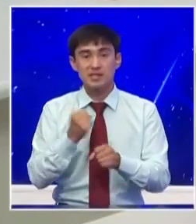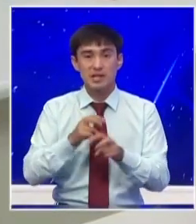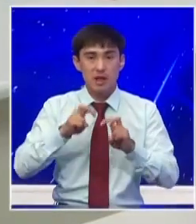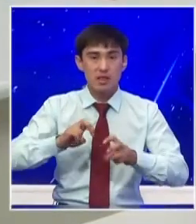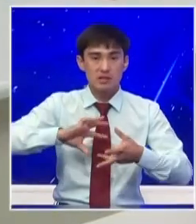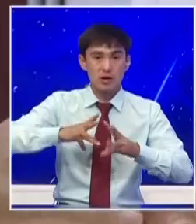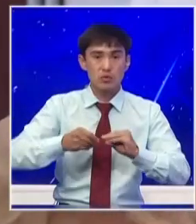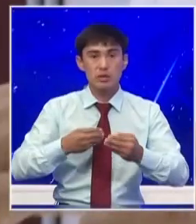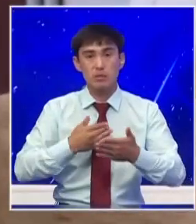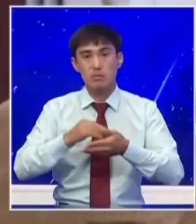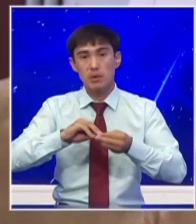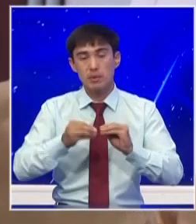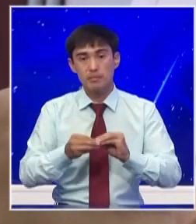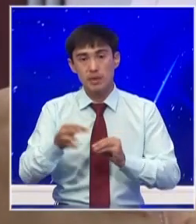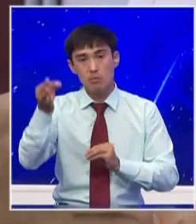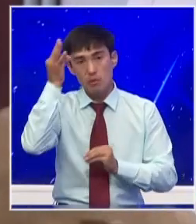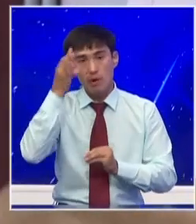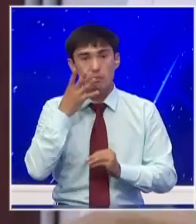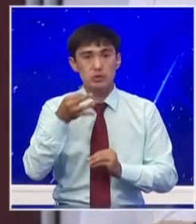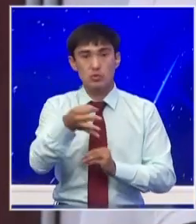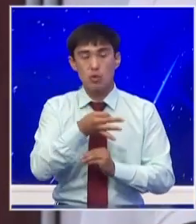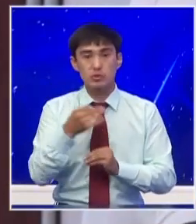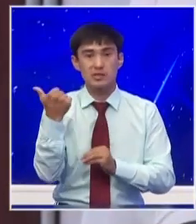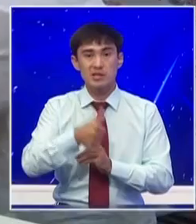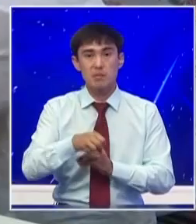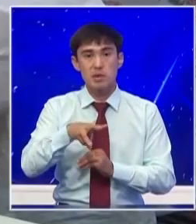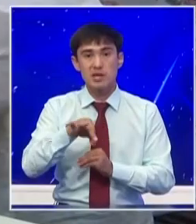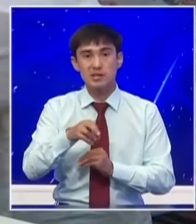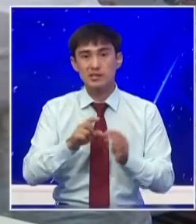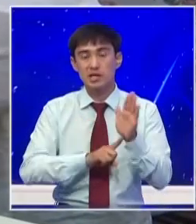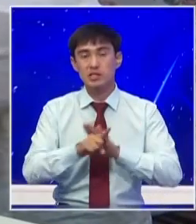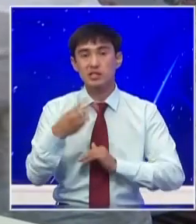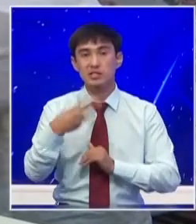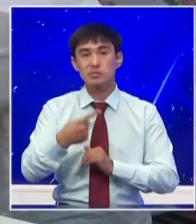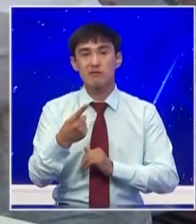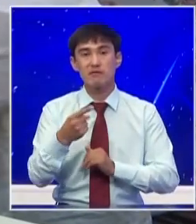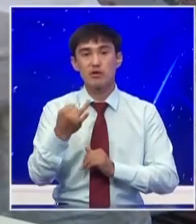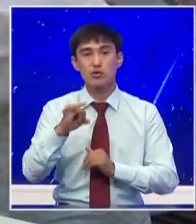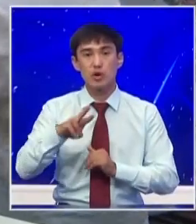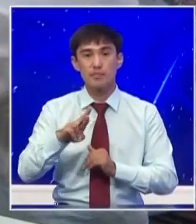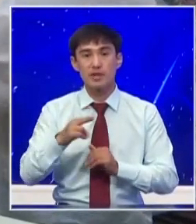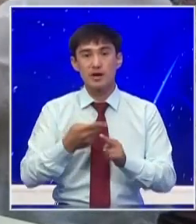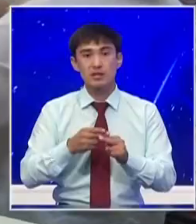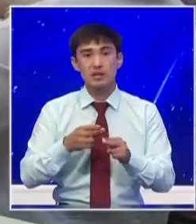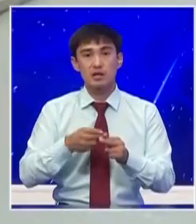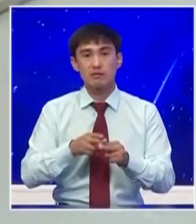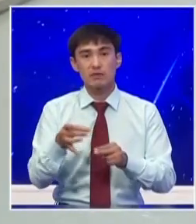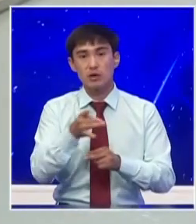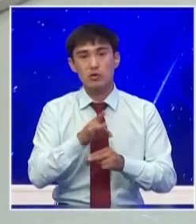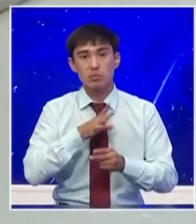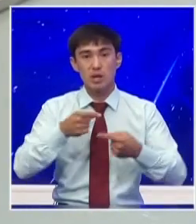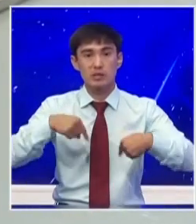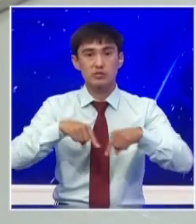анализ актуальных проблем. Напомним, в Алматинской области неделя медиации стартовала еще 31 июля, в рамках которой в районах